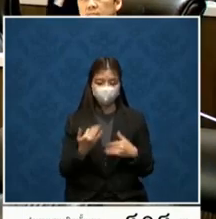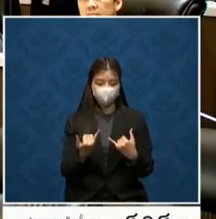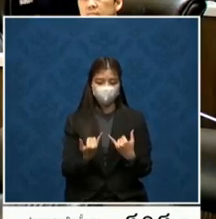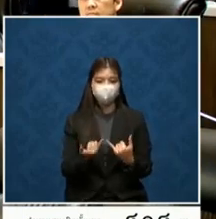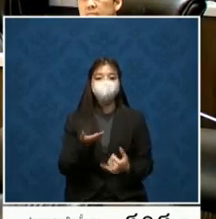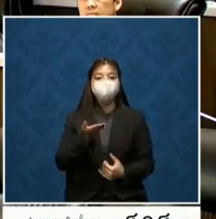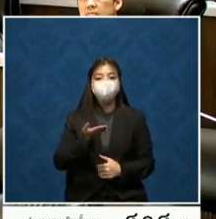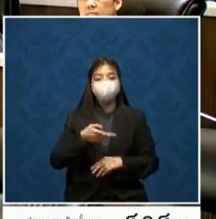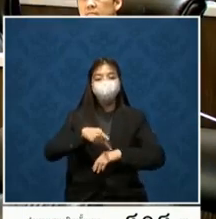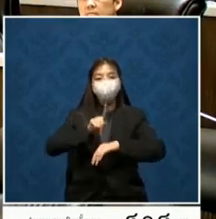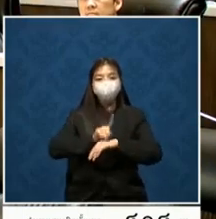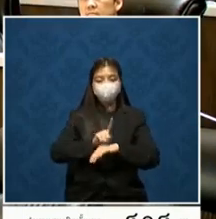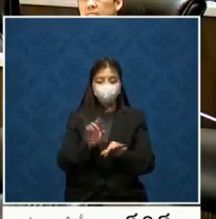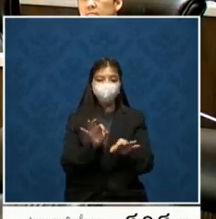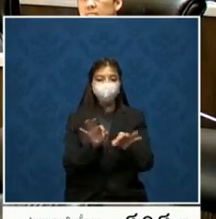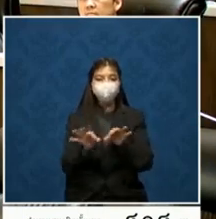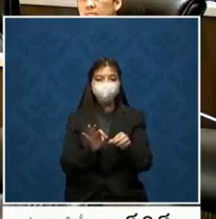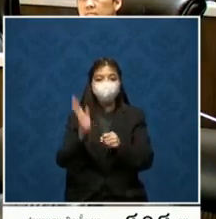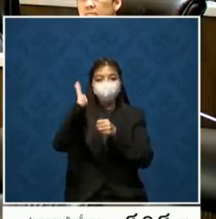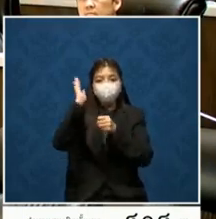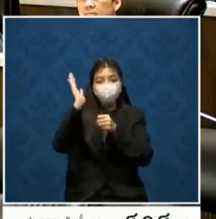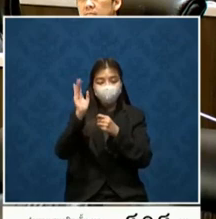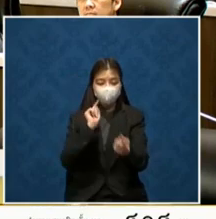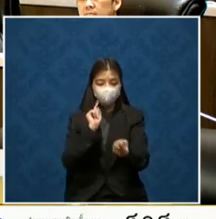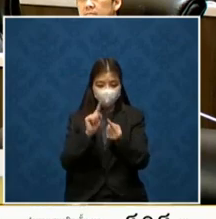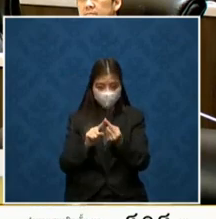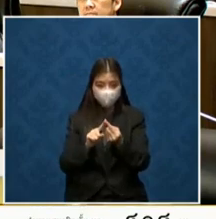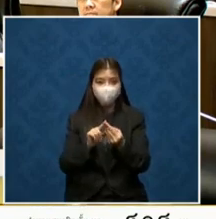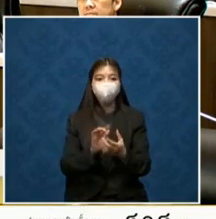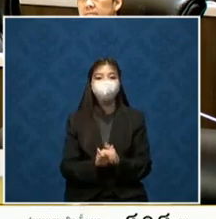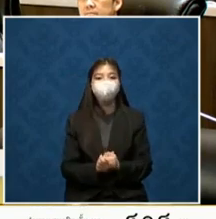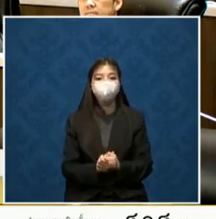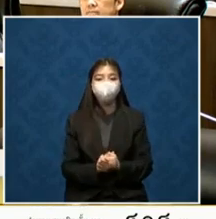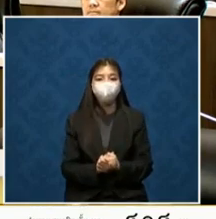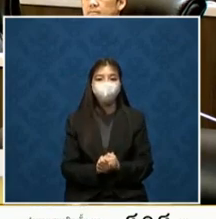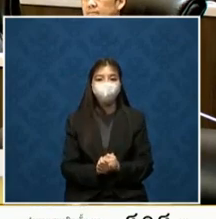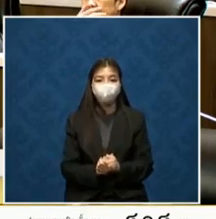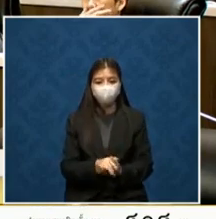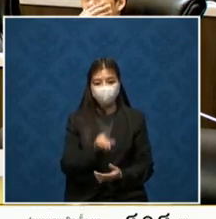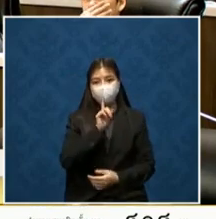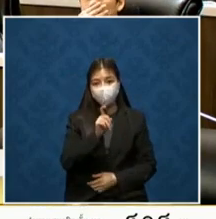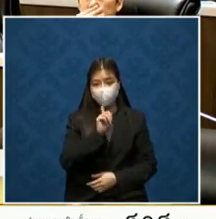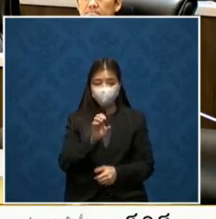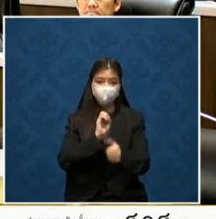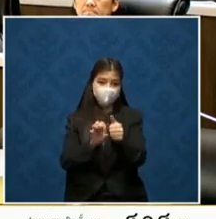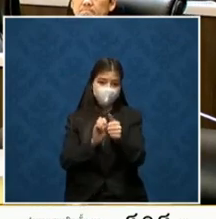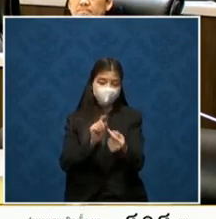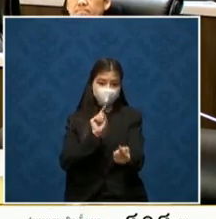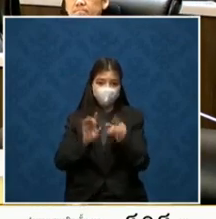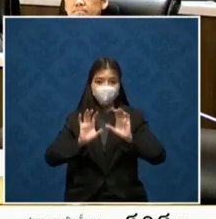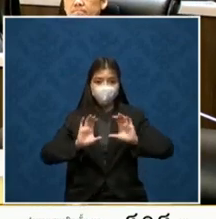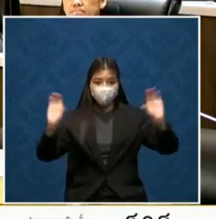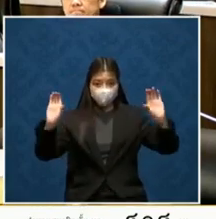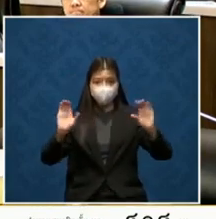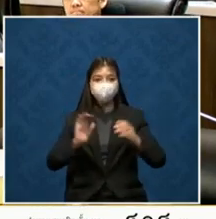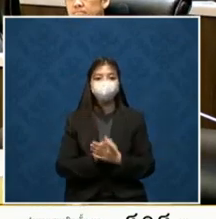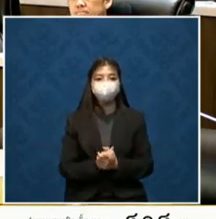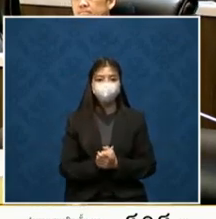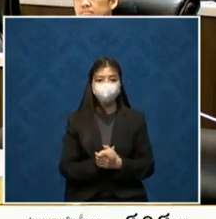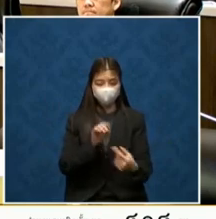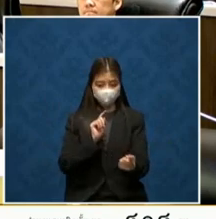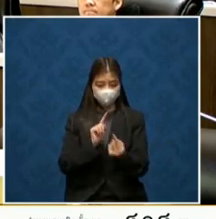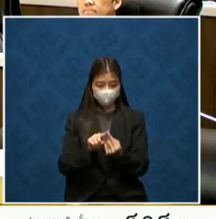อภิปรายญัตติอภิปรายทั่วไปเพื่อซักถามและเสนอแนะต่อรัฐบาลก็